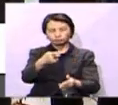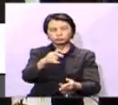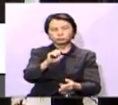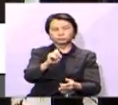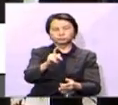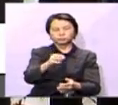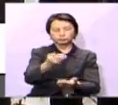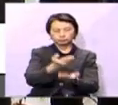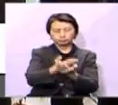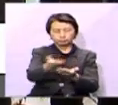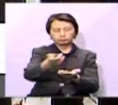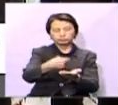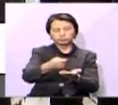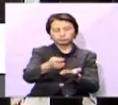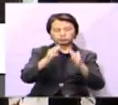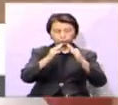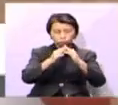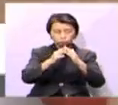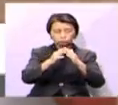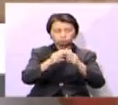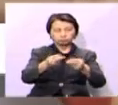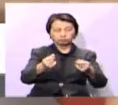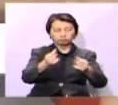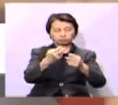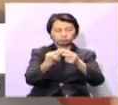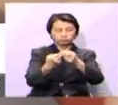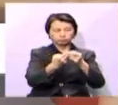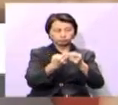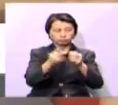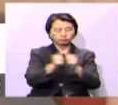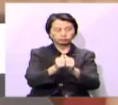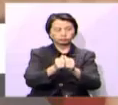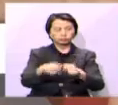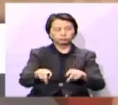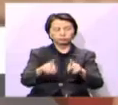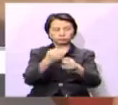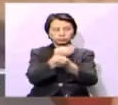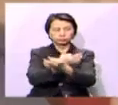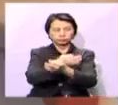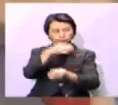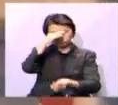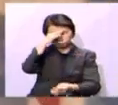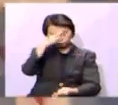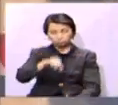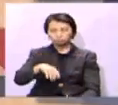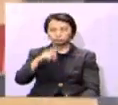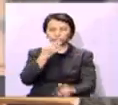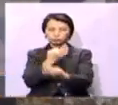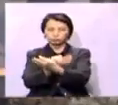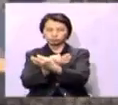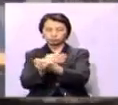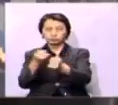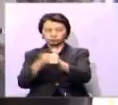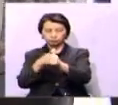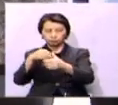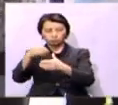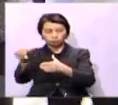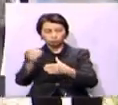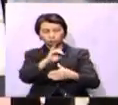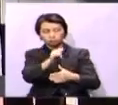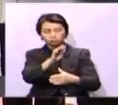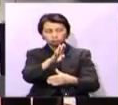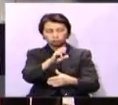hartanah Johor Rumah Pangsa Taman Bersatu dan Jalan Haji Manan di Keluang Johor. Keluang daerah pertama di luar Johor Bahru